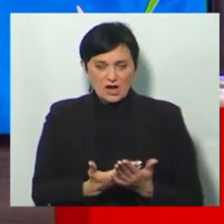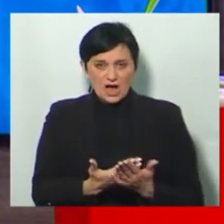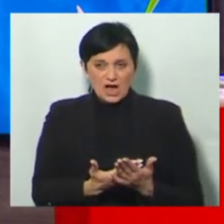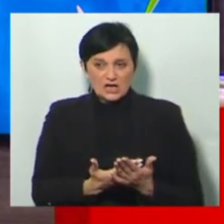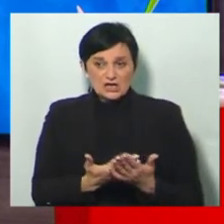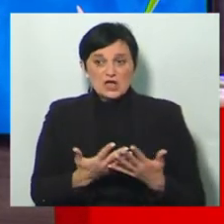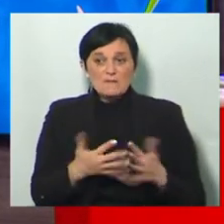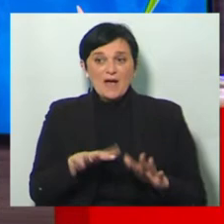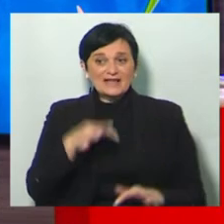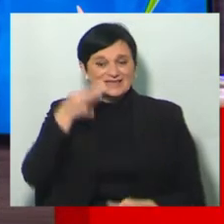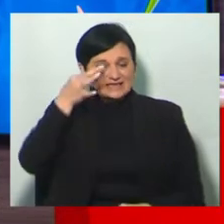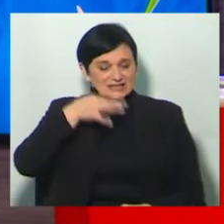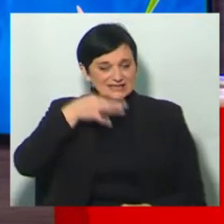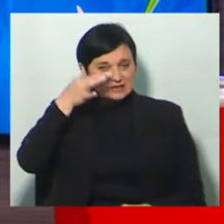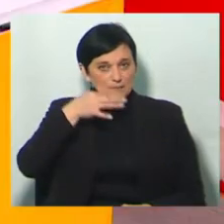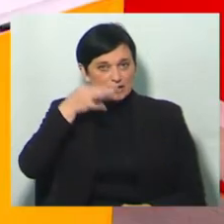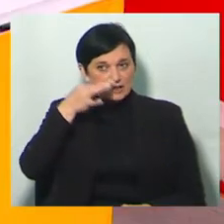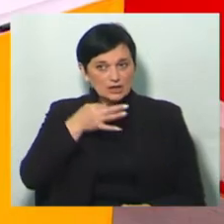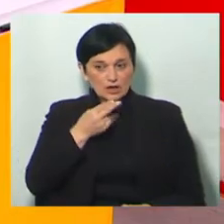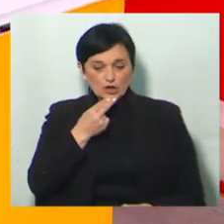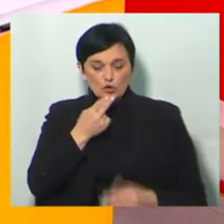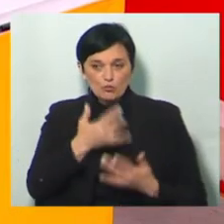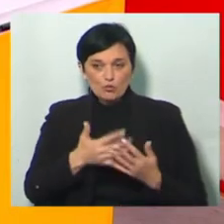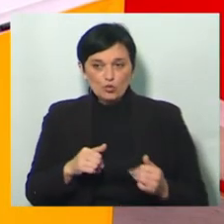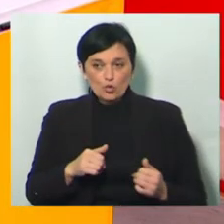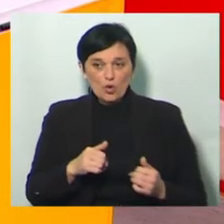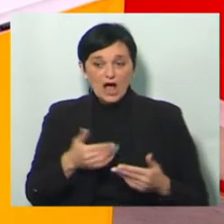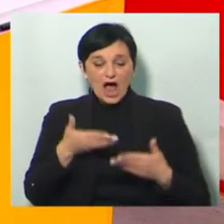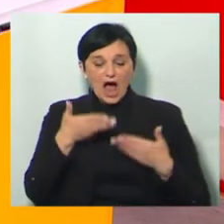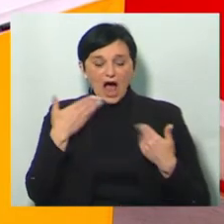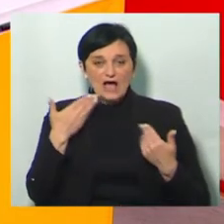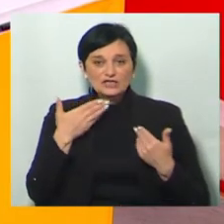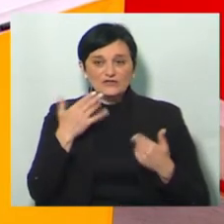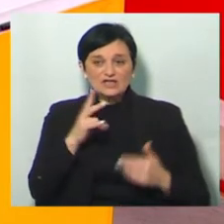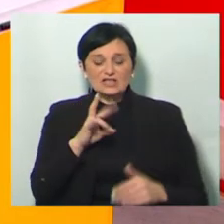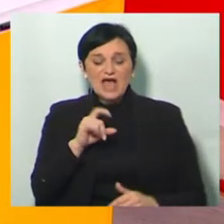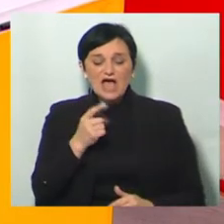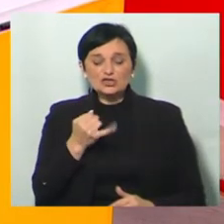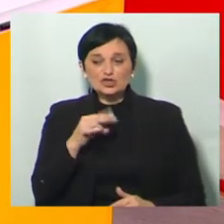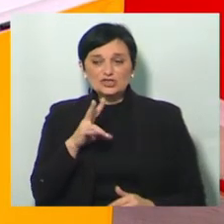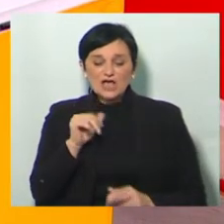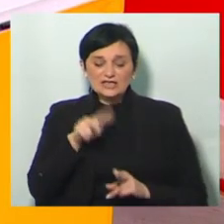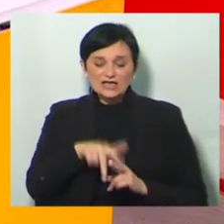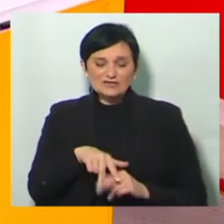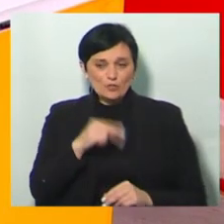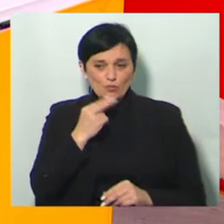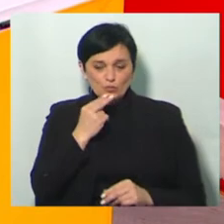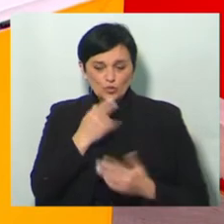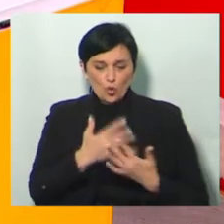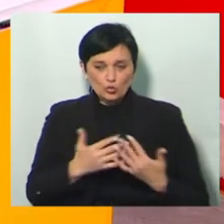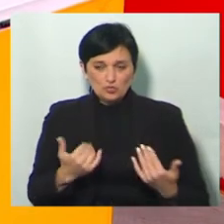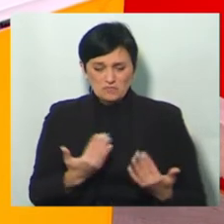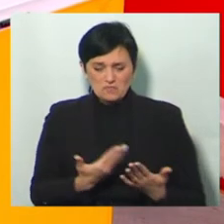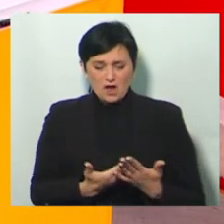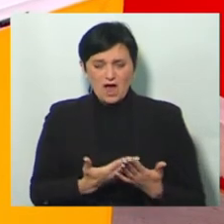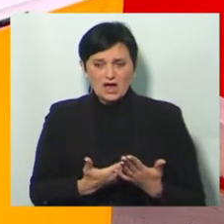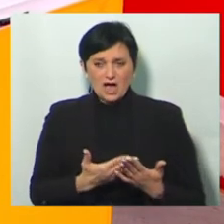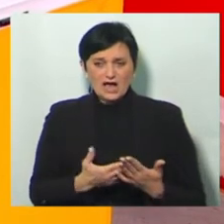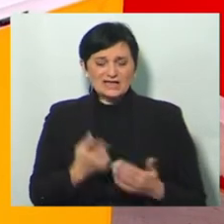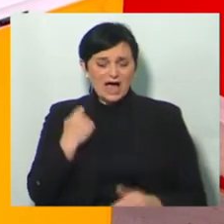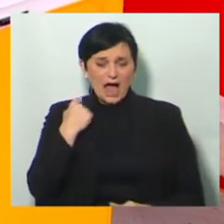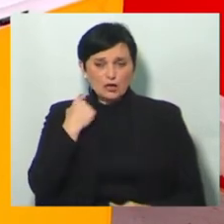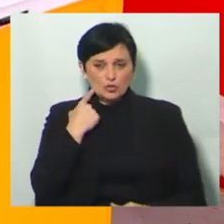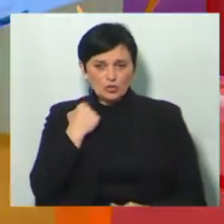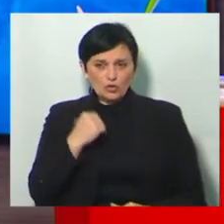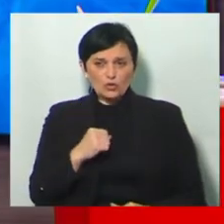უფრო მეტი ტკბილი პროდუქტი, უფრო მეტად ადვილად შეთვისებადი ნახშირწყლებით დატვირთული პროდუქტი, მაგალითად